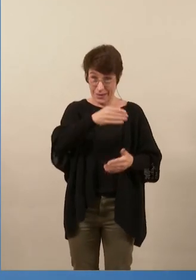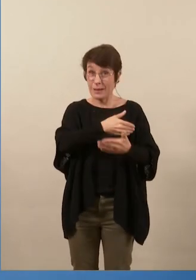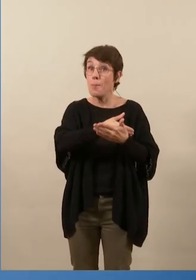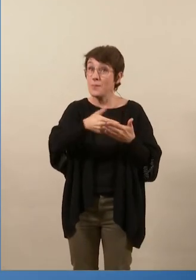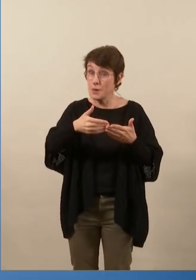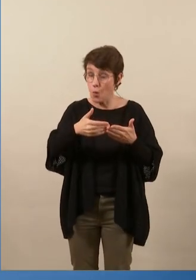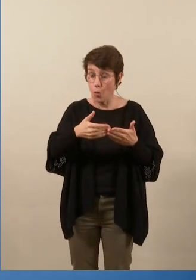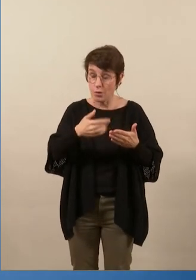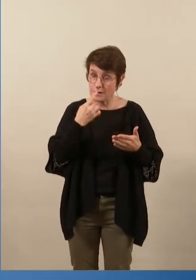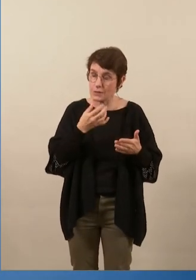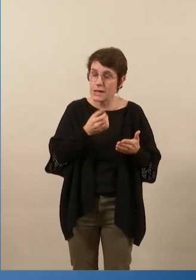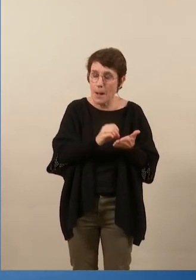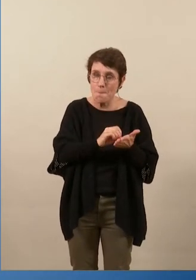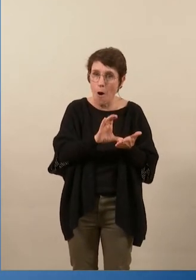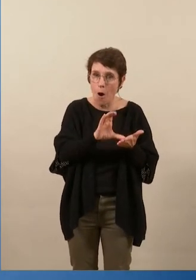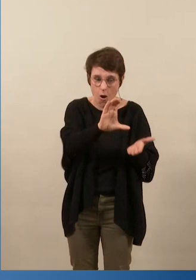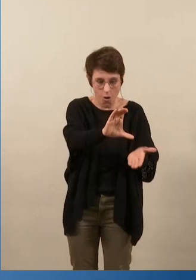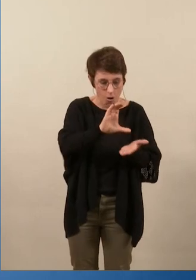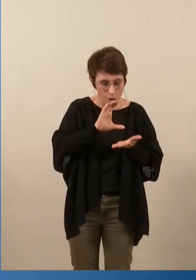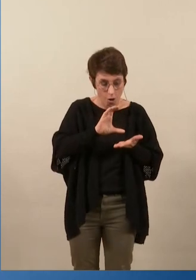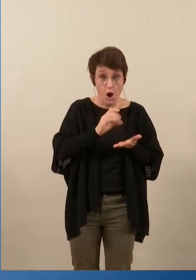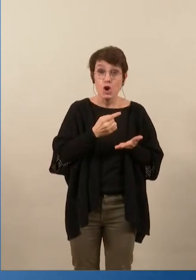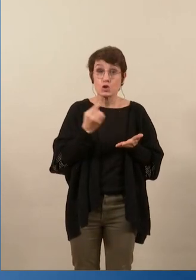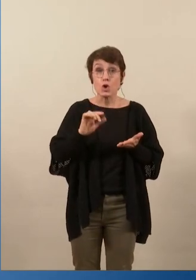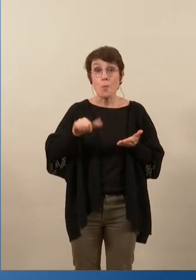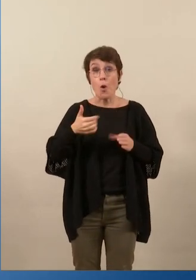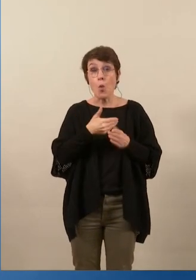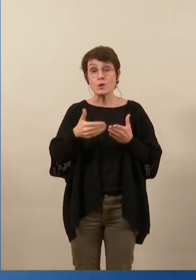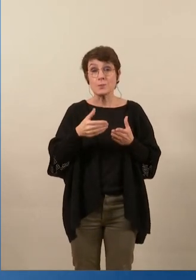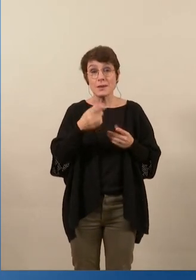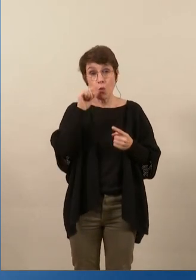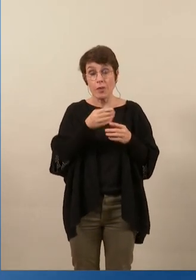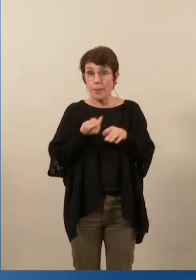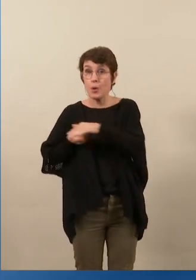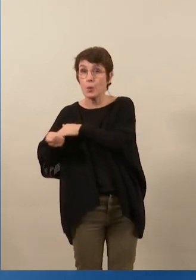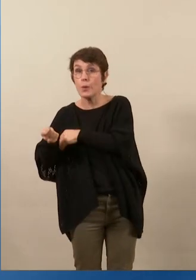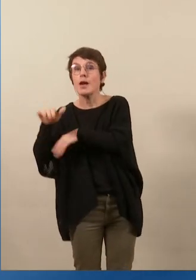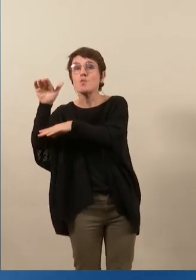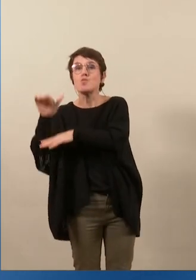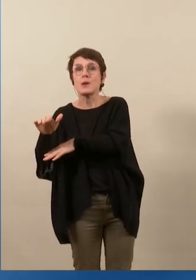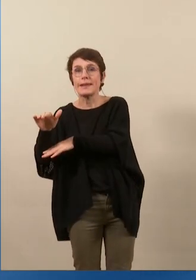Grenoble seul 11 millions sont fléchés pour ce fameux bouc li